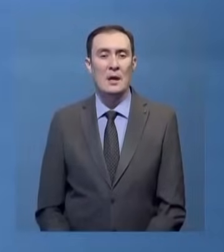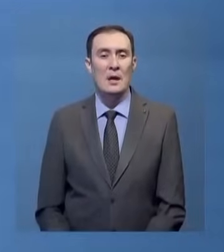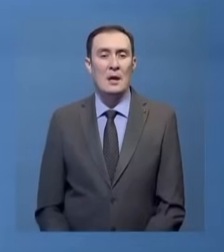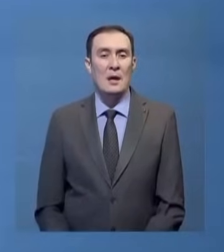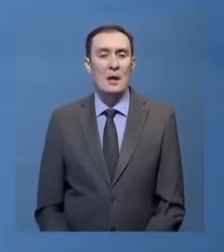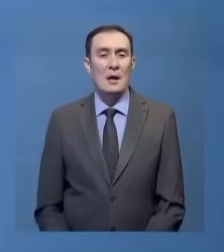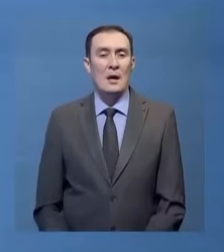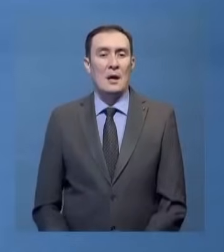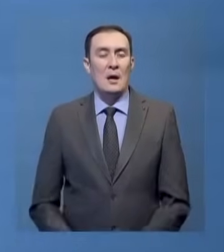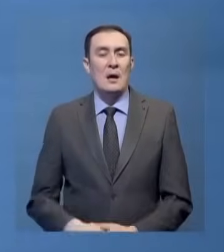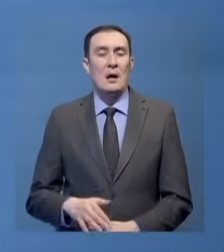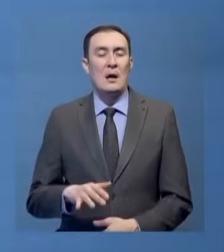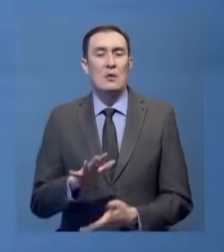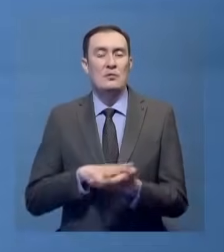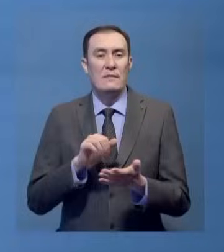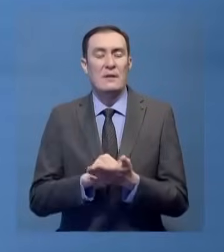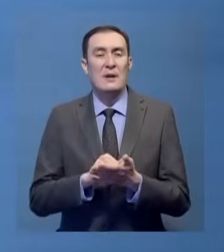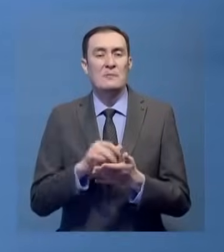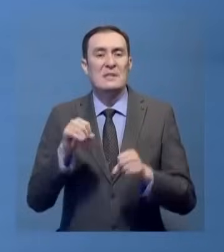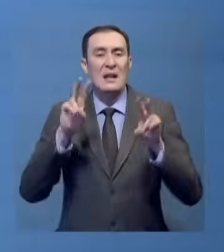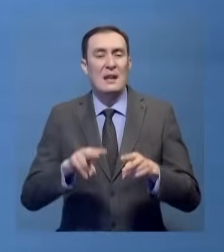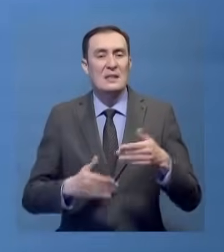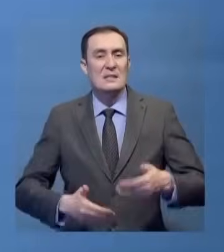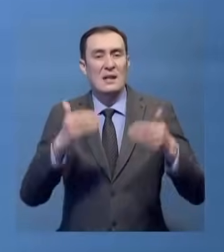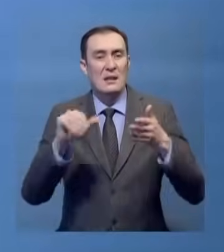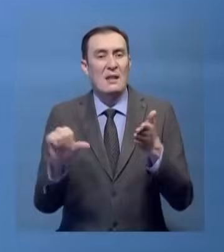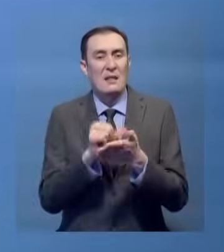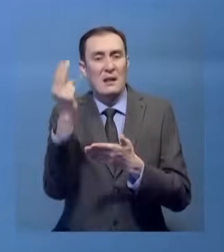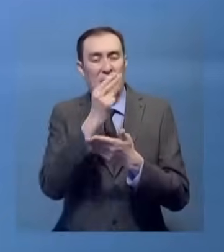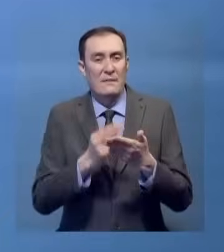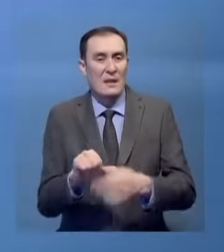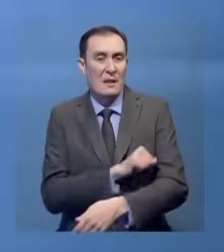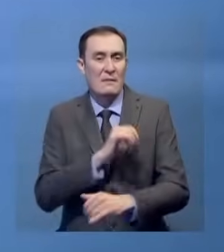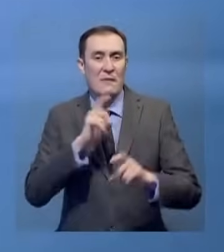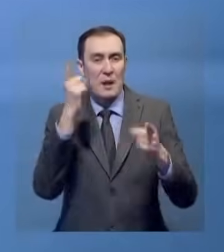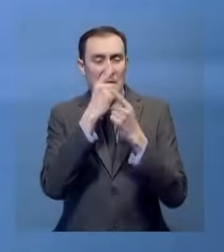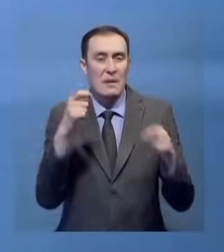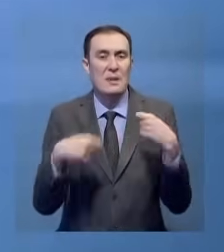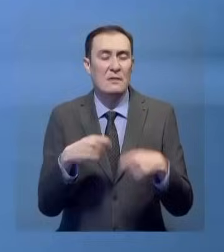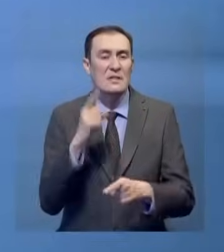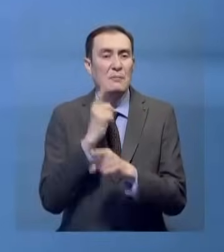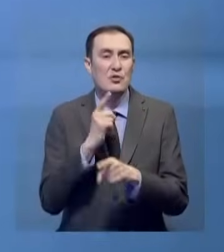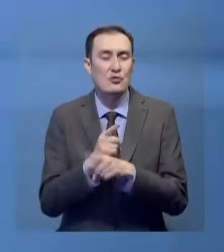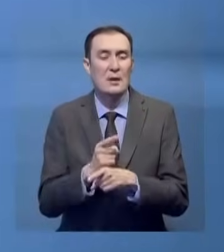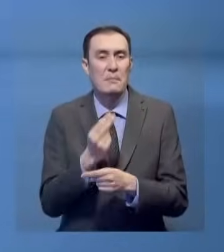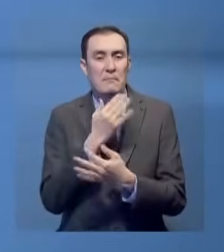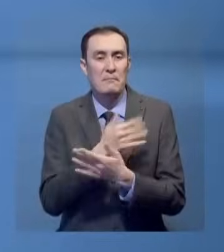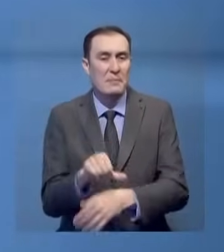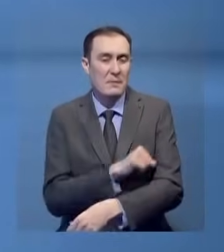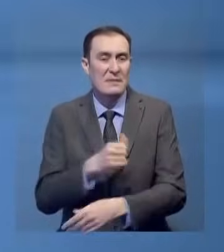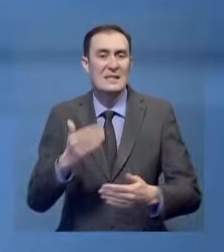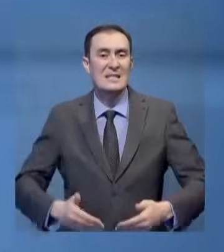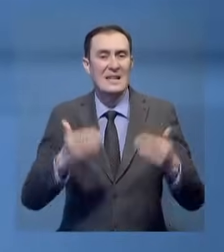Наркографити массово уничтожают в Шымкенте. Полицейские волонтеры удалили более 3000 объявлений о продаже запрещенных препаратов со